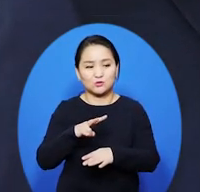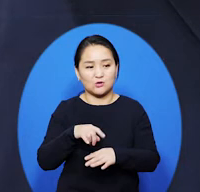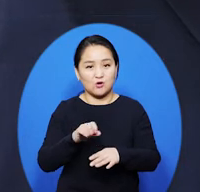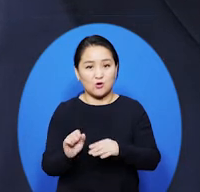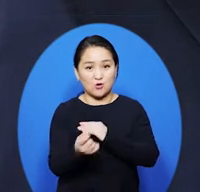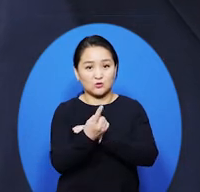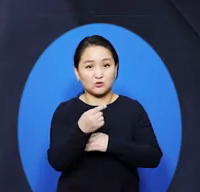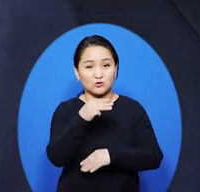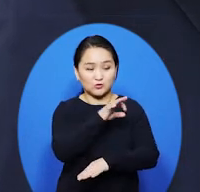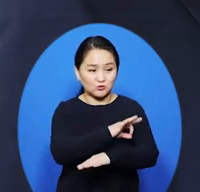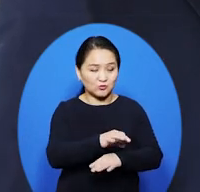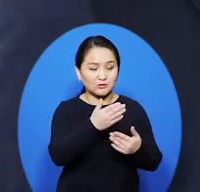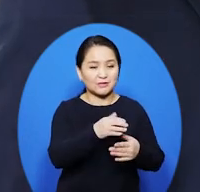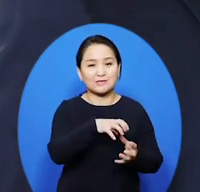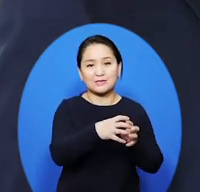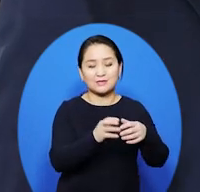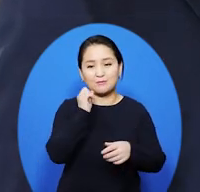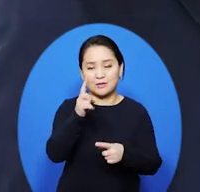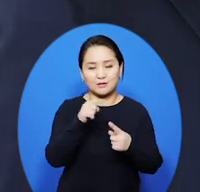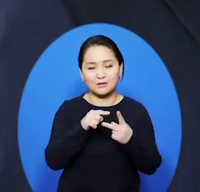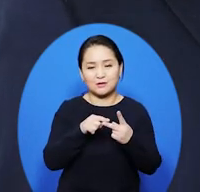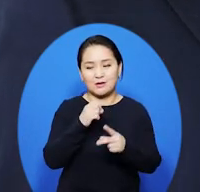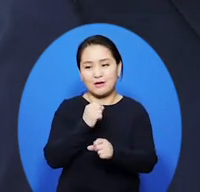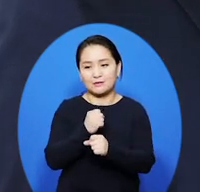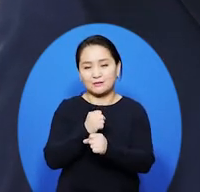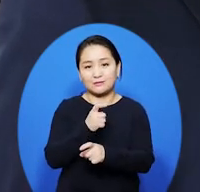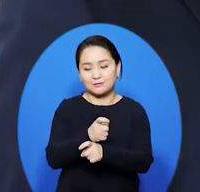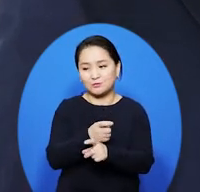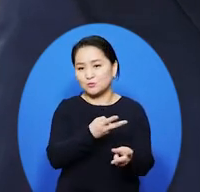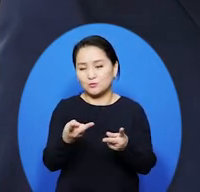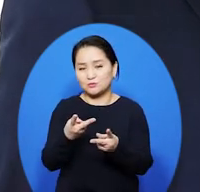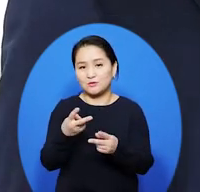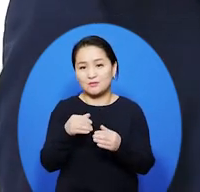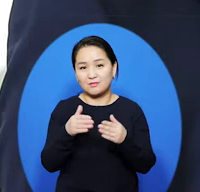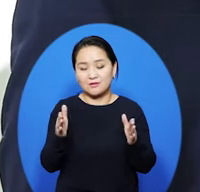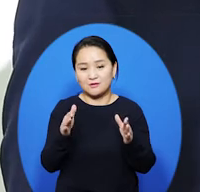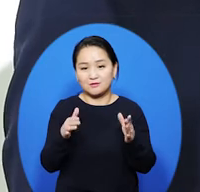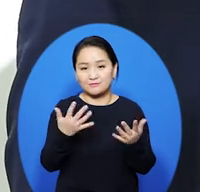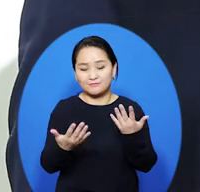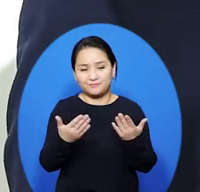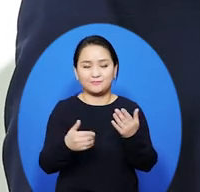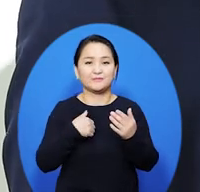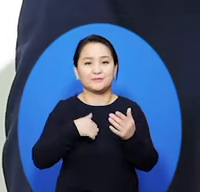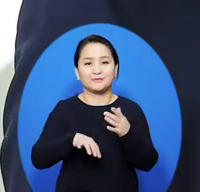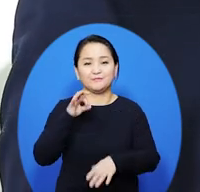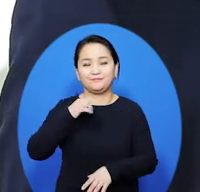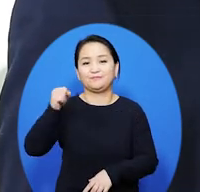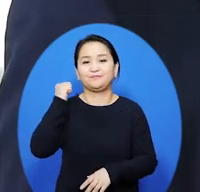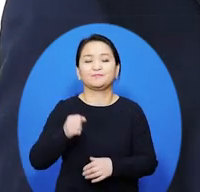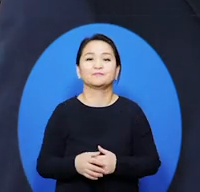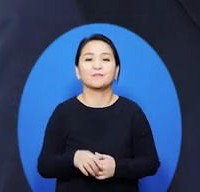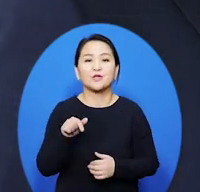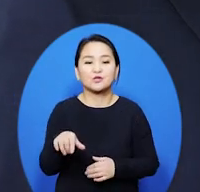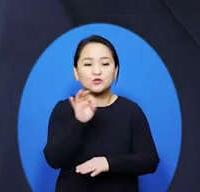нөхцөлтэй тавиад за Дэлхийн банк болон хөдөлмөр албаны үйлчилгээний ерөнхий газар зарласан нээлттэй сонгон шалгуулалтанд орж манай төсөл бол шалгарсан